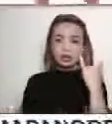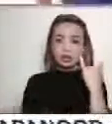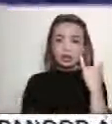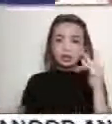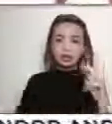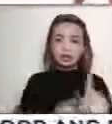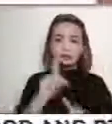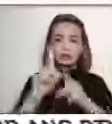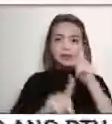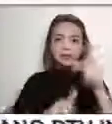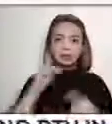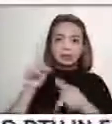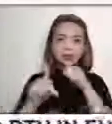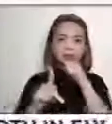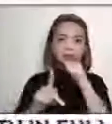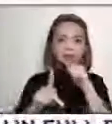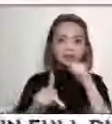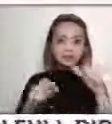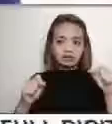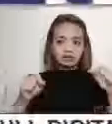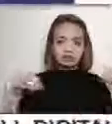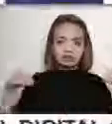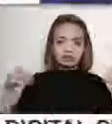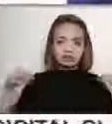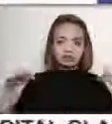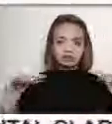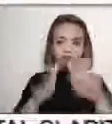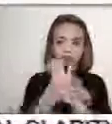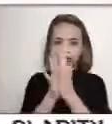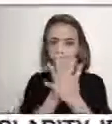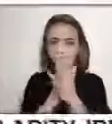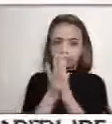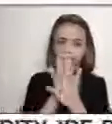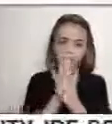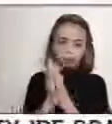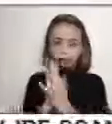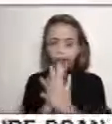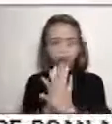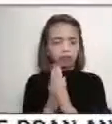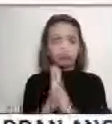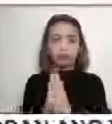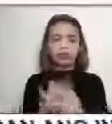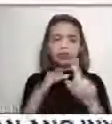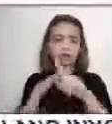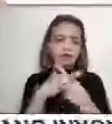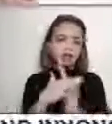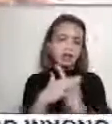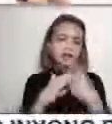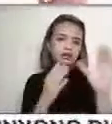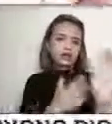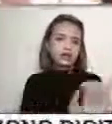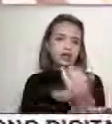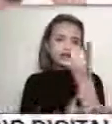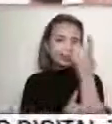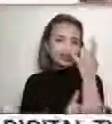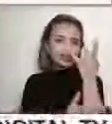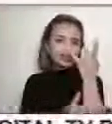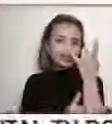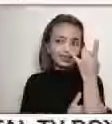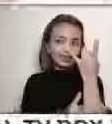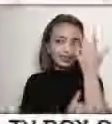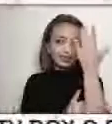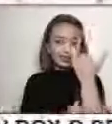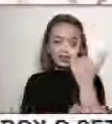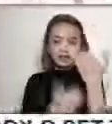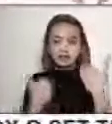mamayang 11 a.m. ang Dolomite Beach, pati sa hapon mula 3 hanggang 5 p.m. Mula dito sa lungsod ng Maynila, Bernard Haudian